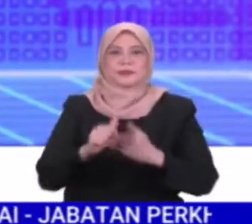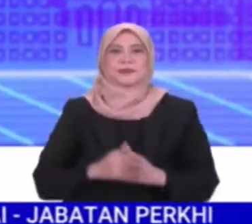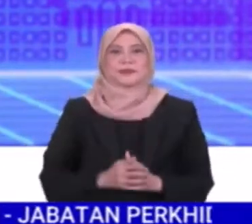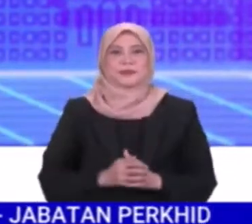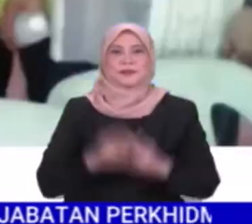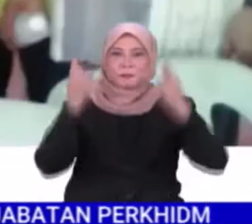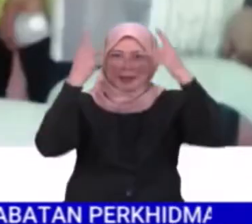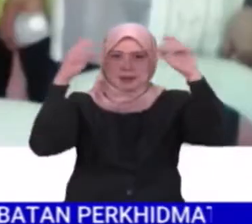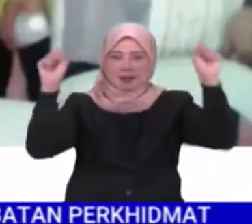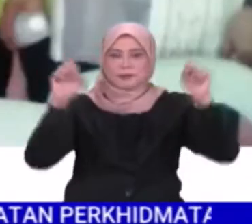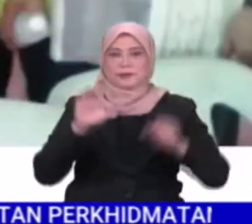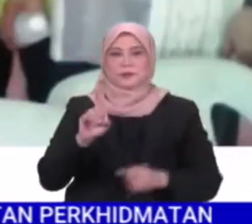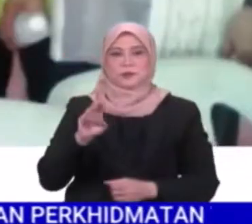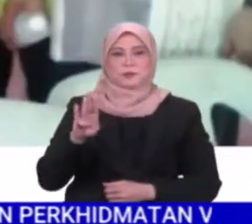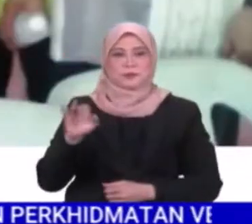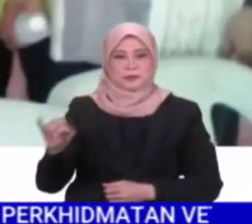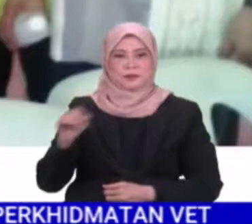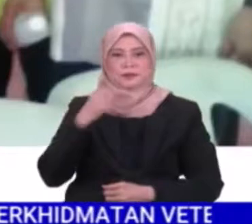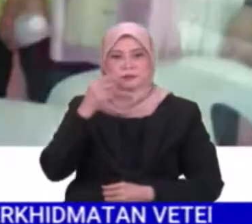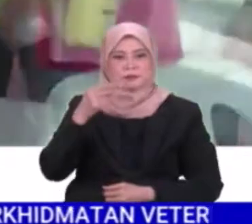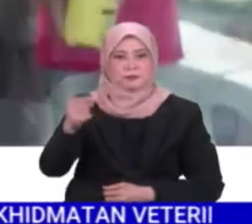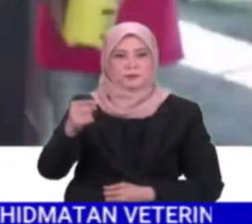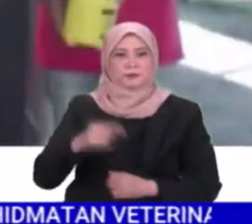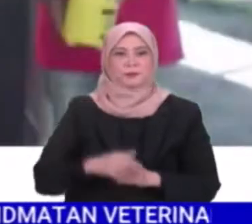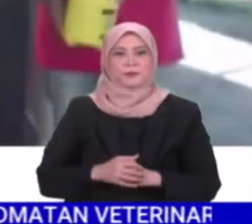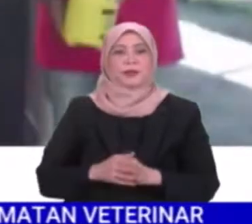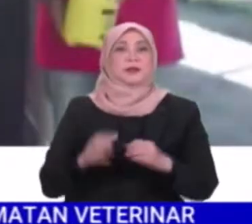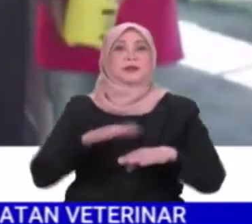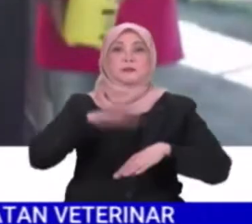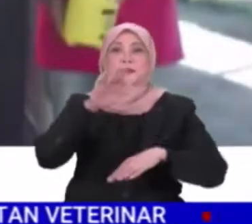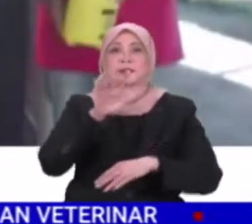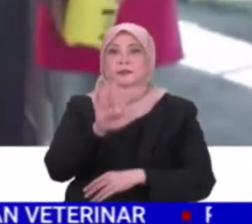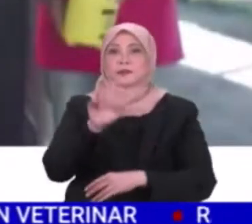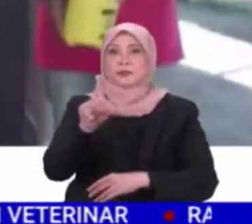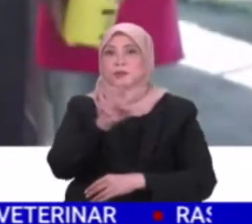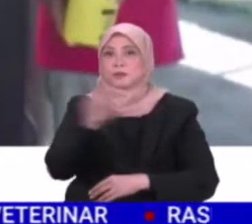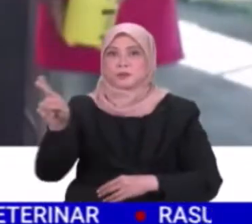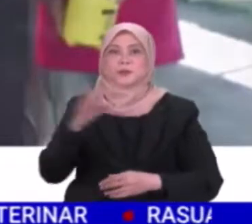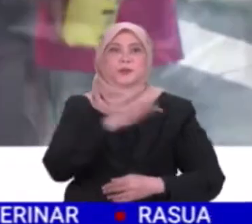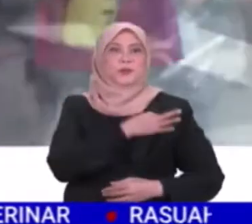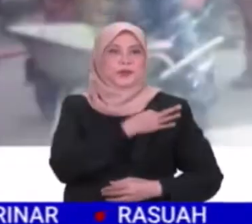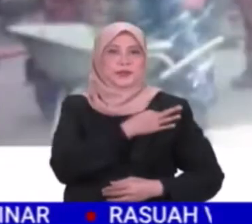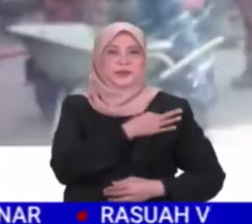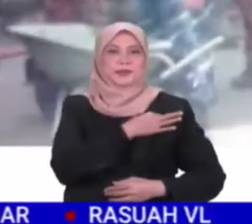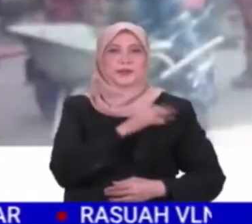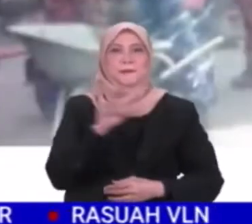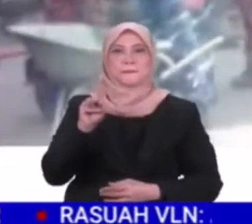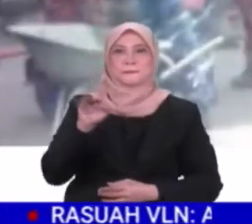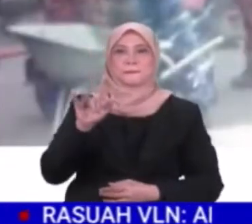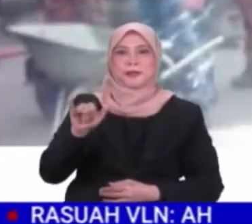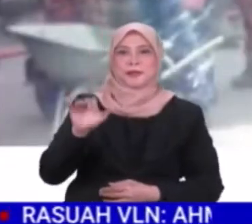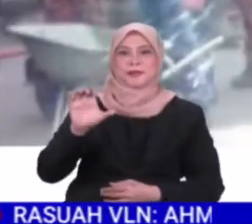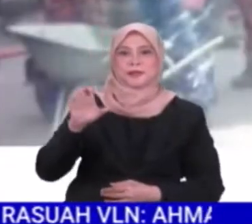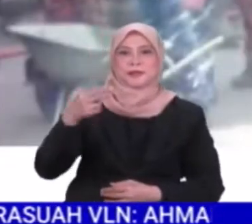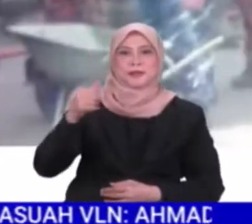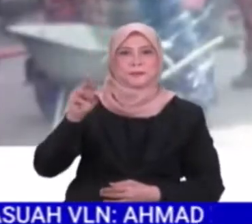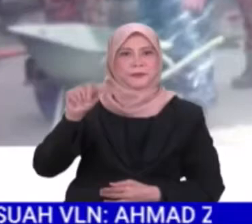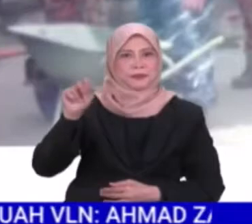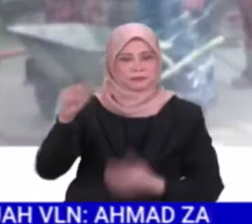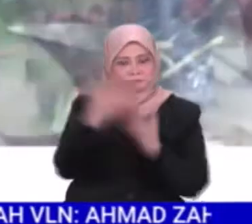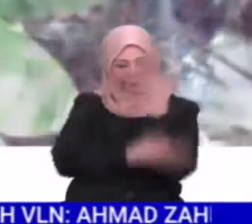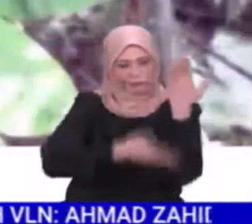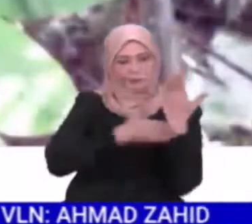Menurut Presiden Kombi Kebangsaan Muhammad Nur Ahmad, lebih 51,000 sukarelawan My Champion Kombi seluruh